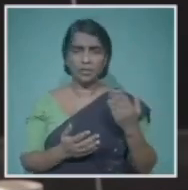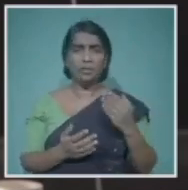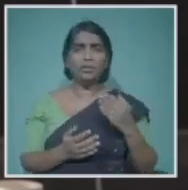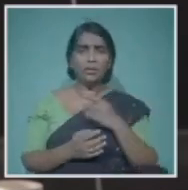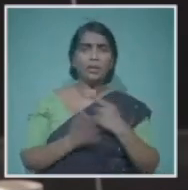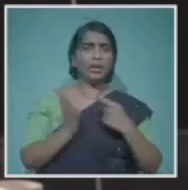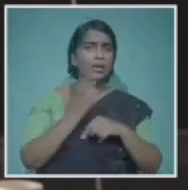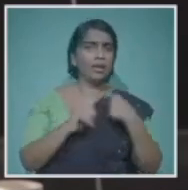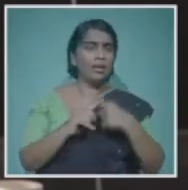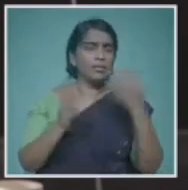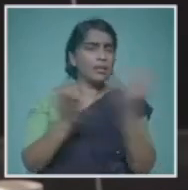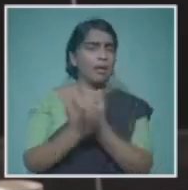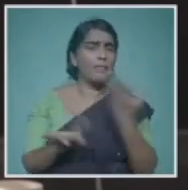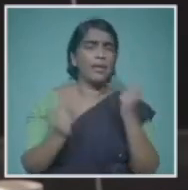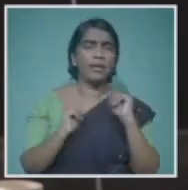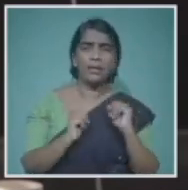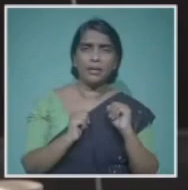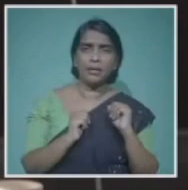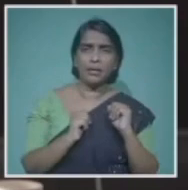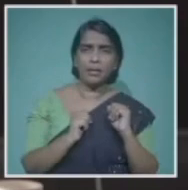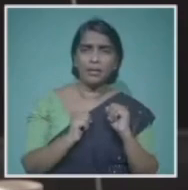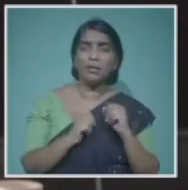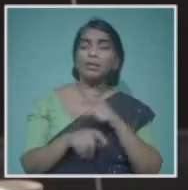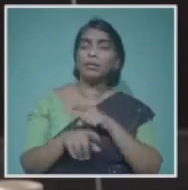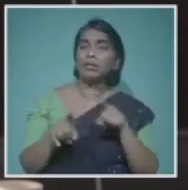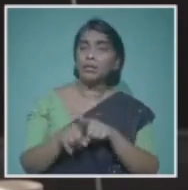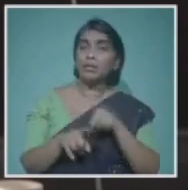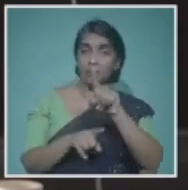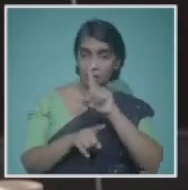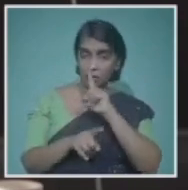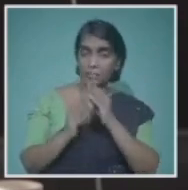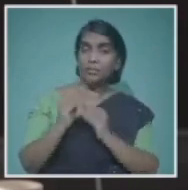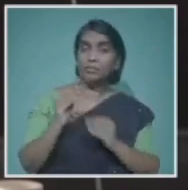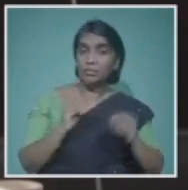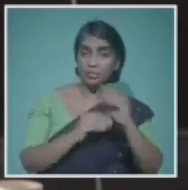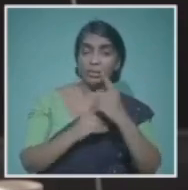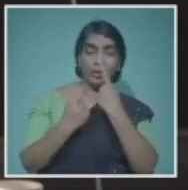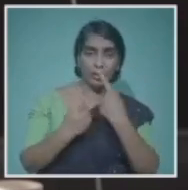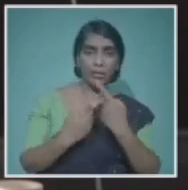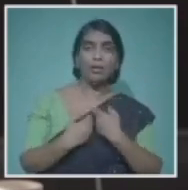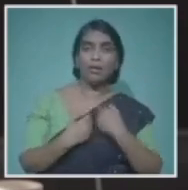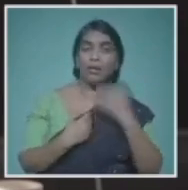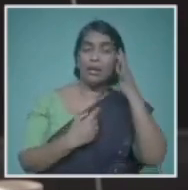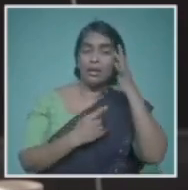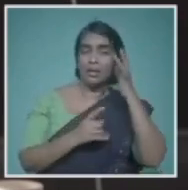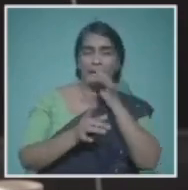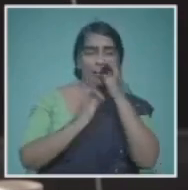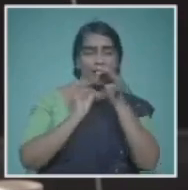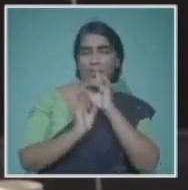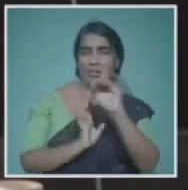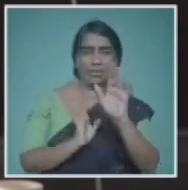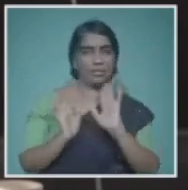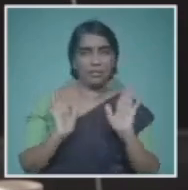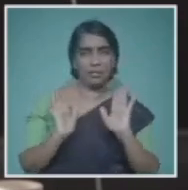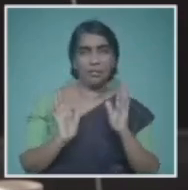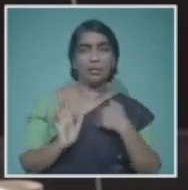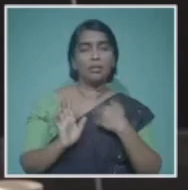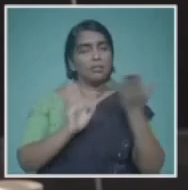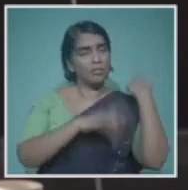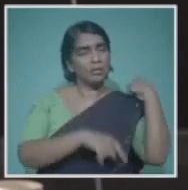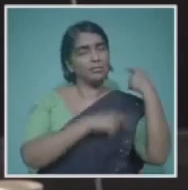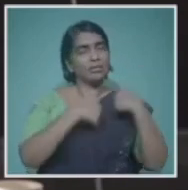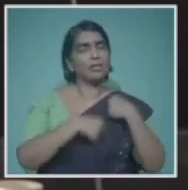ඒකට ගහන්න බැරියයි. ඉතින් ඔබ කිව්වනේ විකල්ප ඉදිරිපත් කරන්න කියලා අපි සිහින කතා කියන්නේ නැහැ. මම එදා